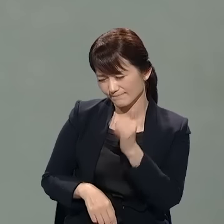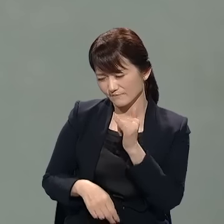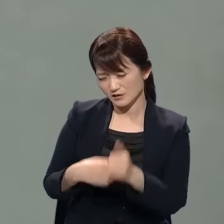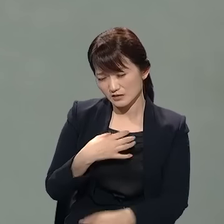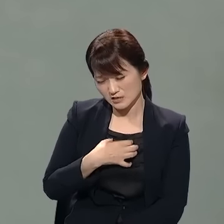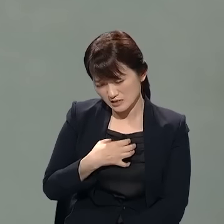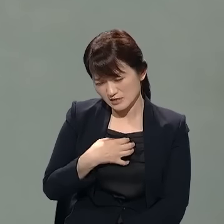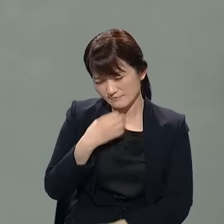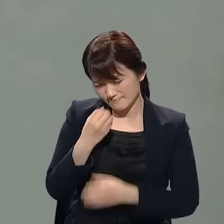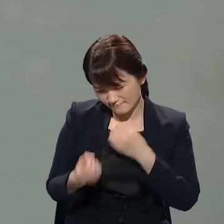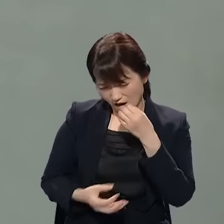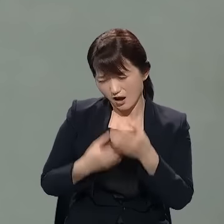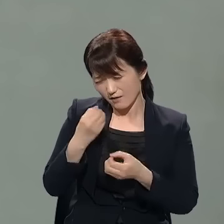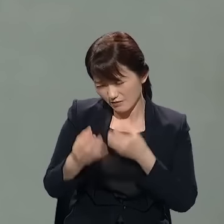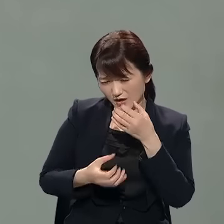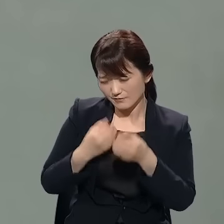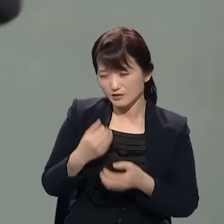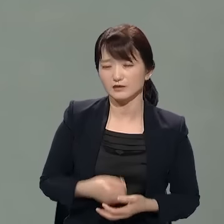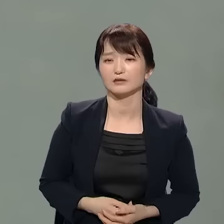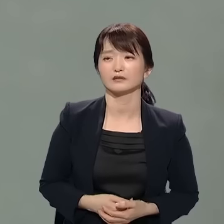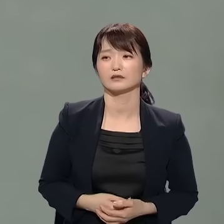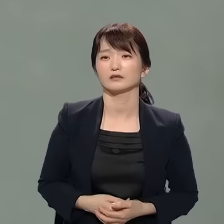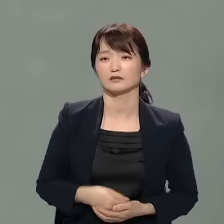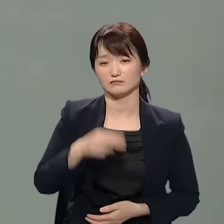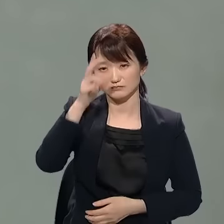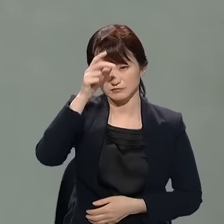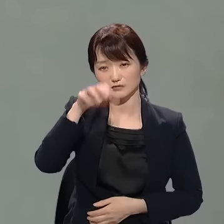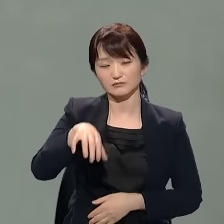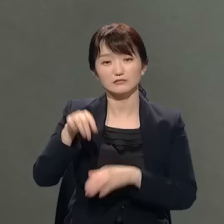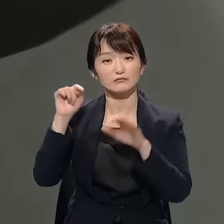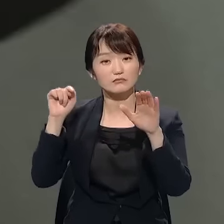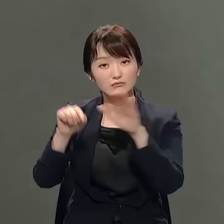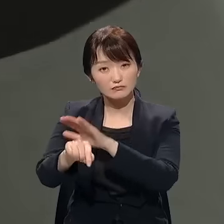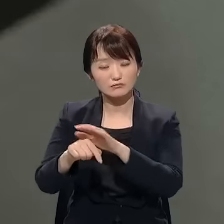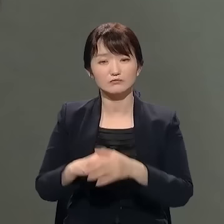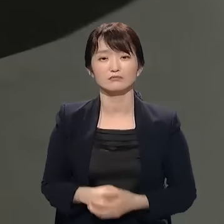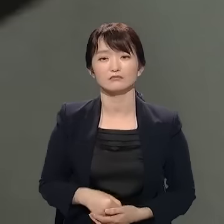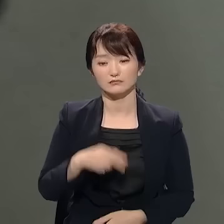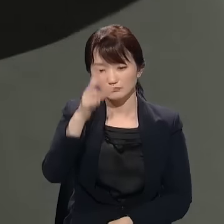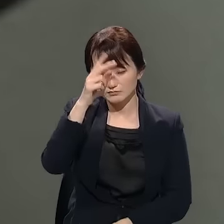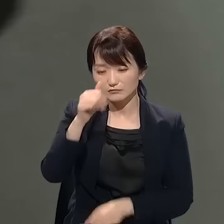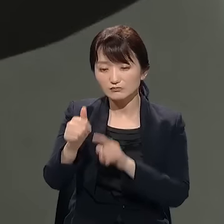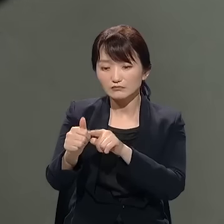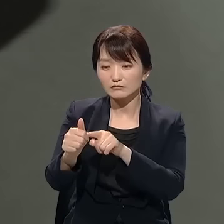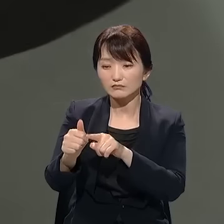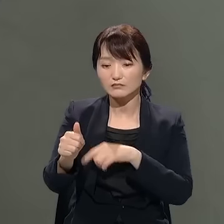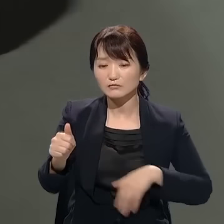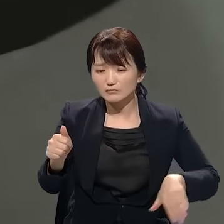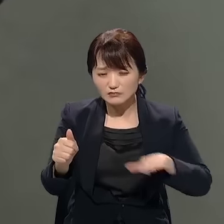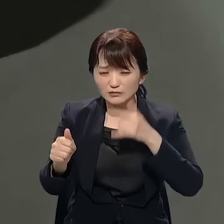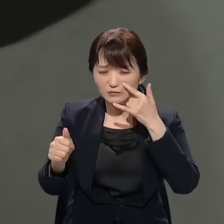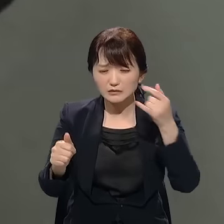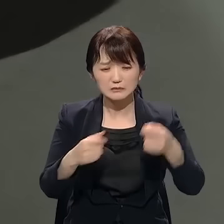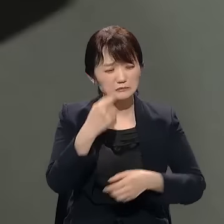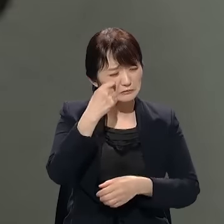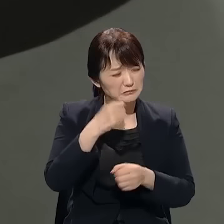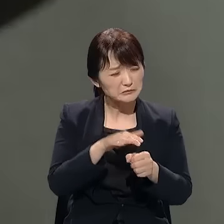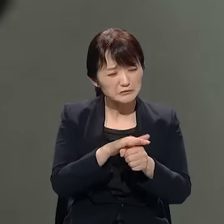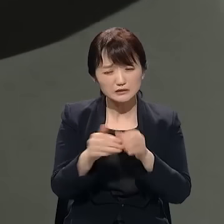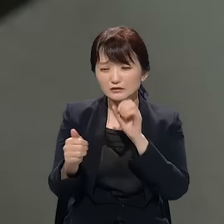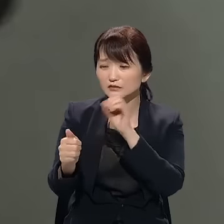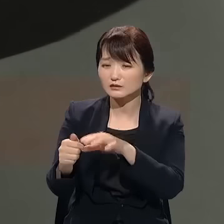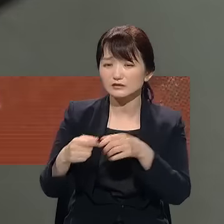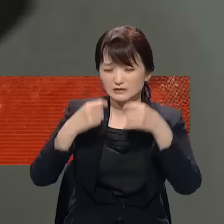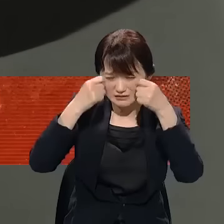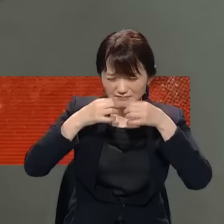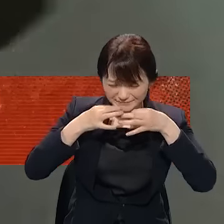이런 것들을 막 토로했다는 겁니다 그러다가 지구대를 찾아갔습니다 그래서 거기 있는 경찰들한테 우리 부모님이 불쌍하다 뭐 이런 말을 하면서